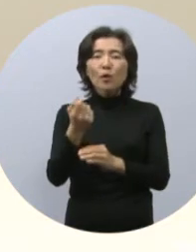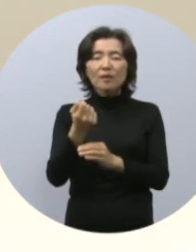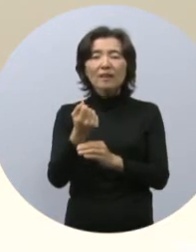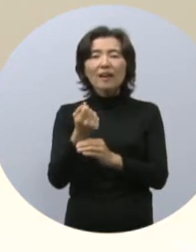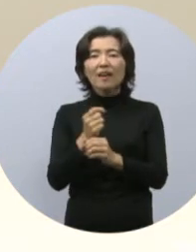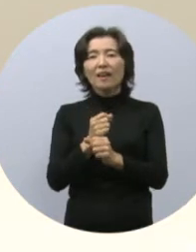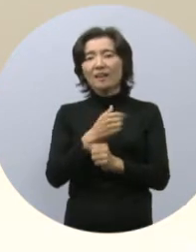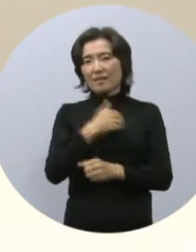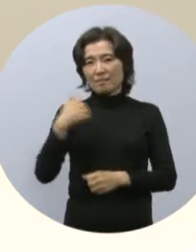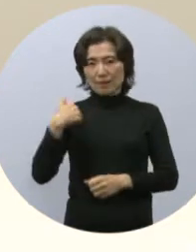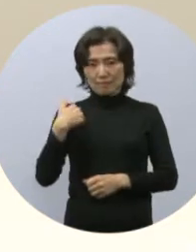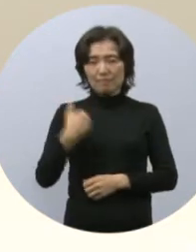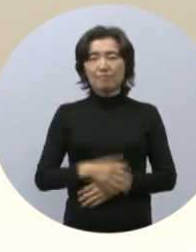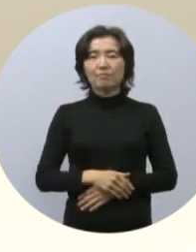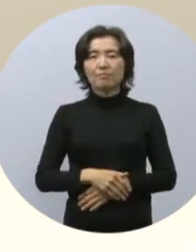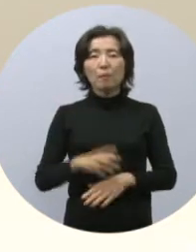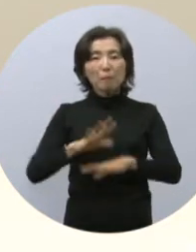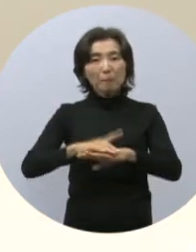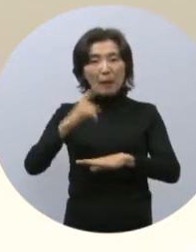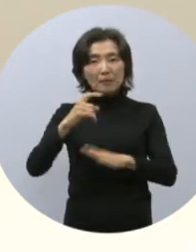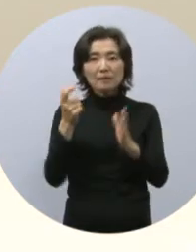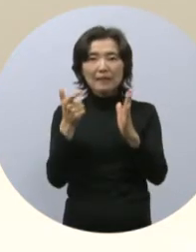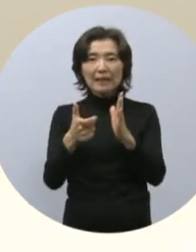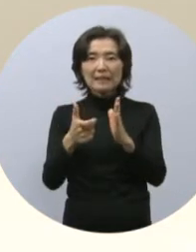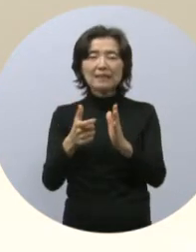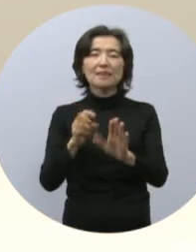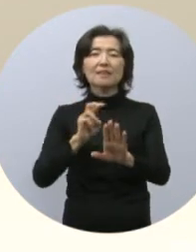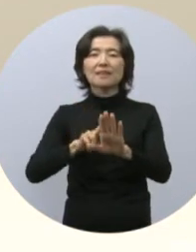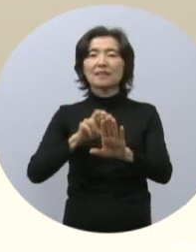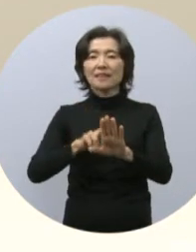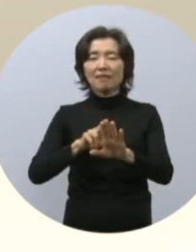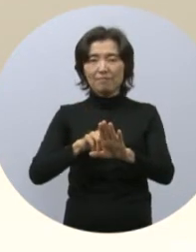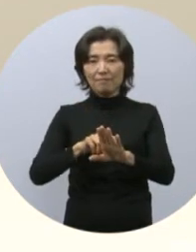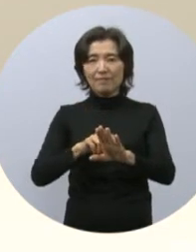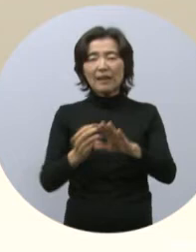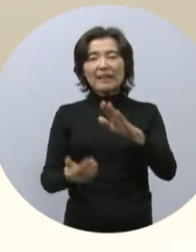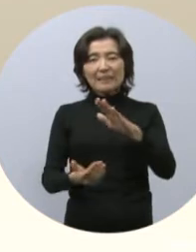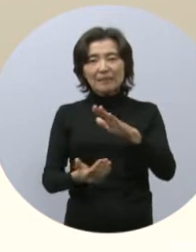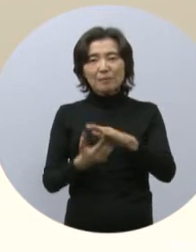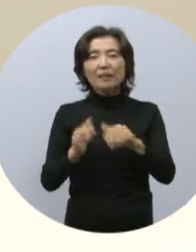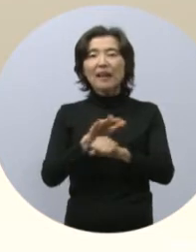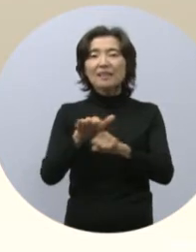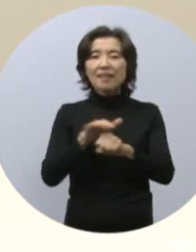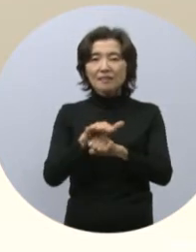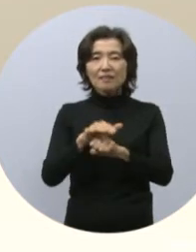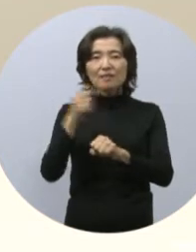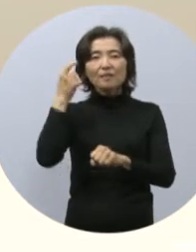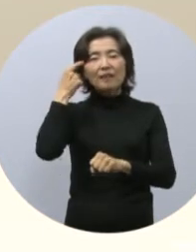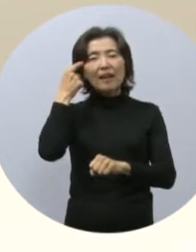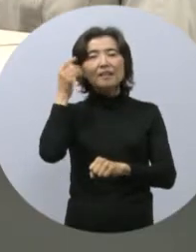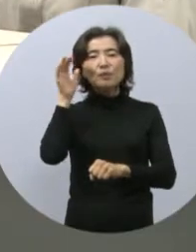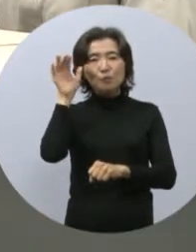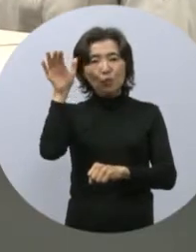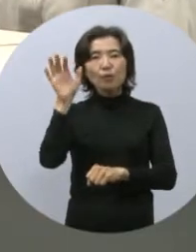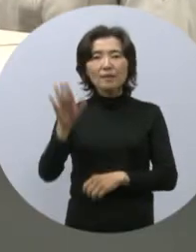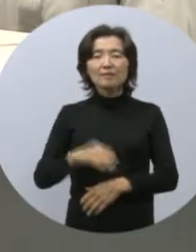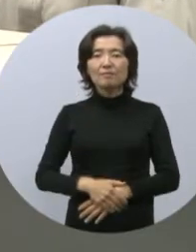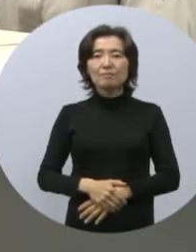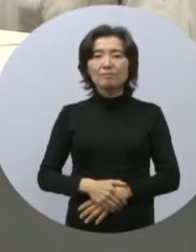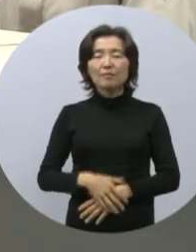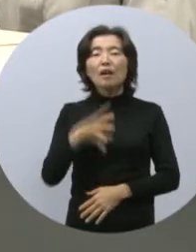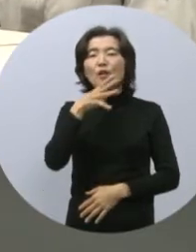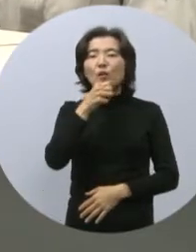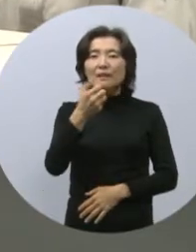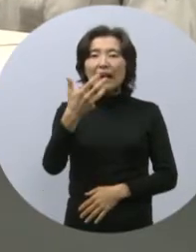耐震診断、これが私の今回の工事をやった感想です。